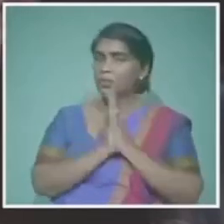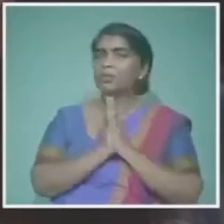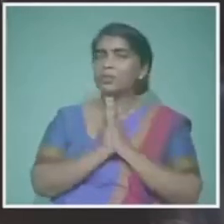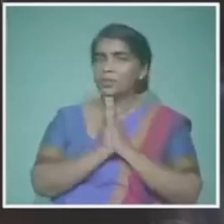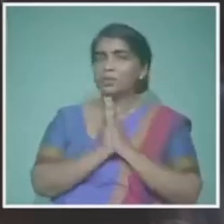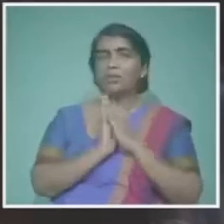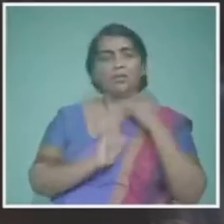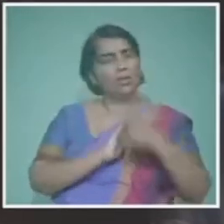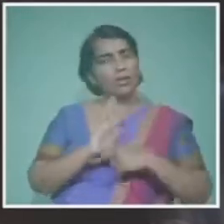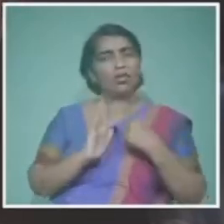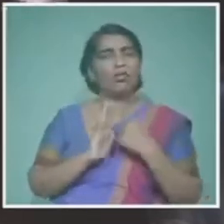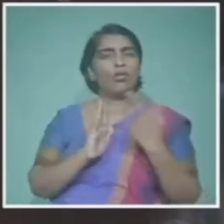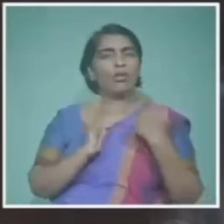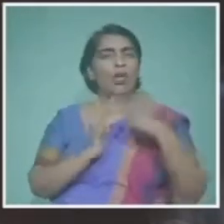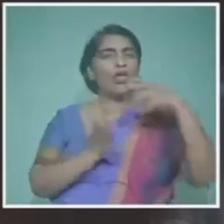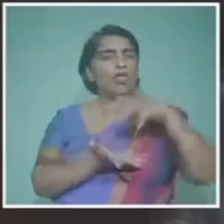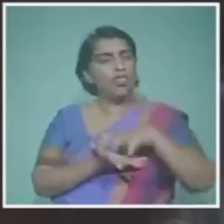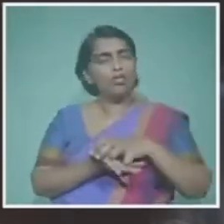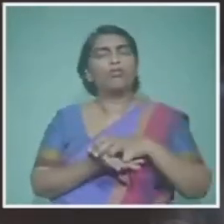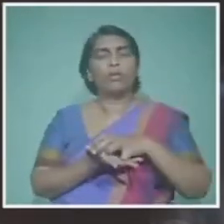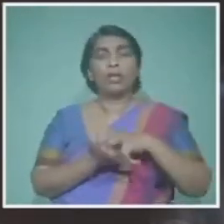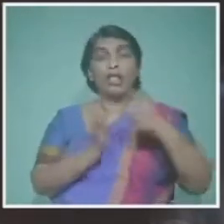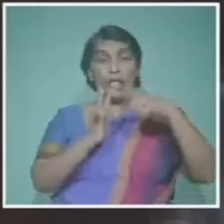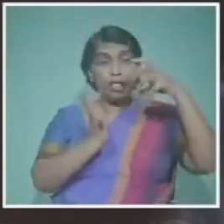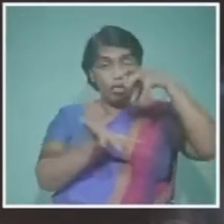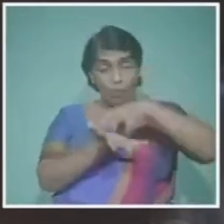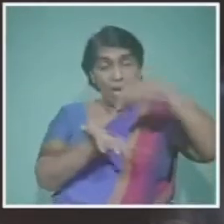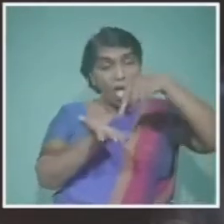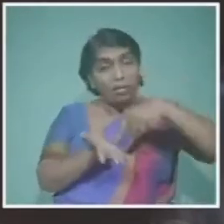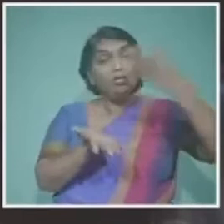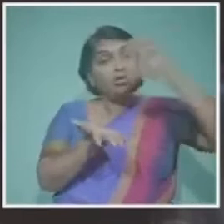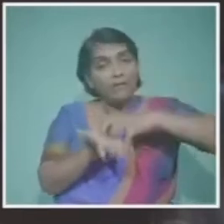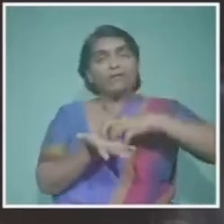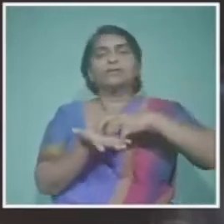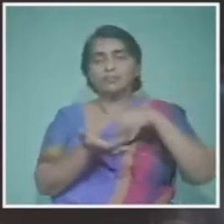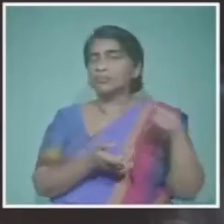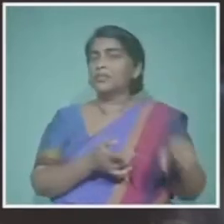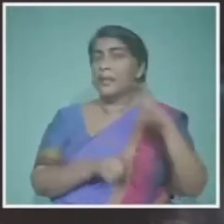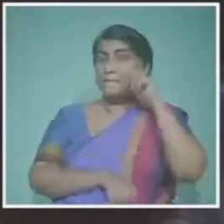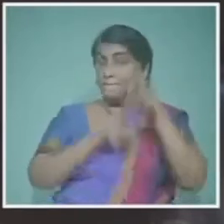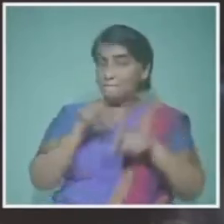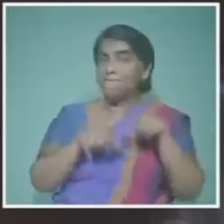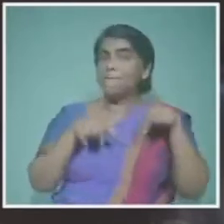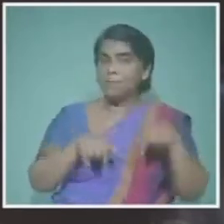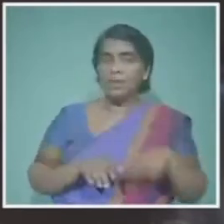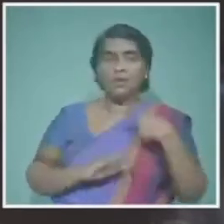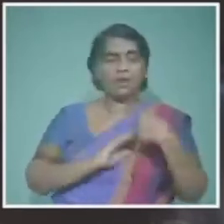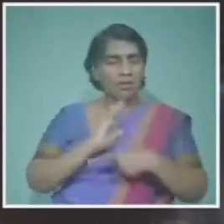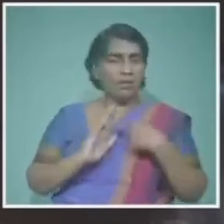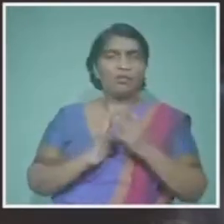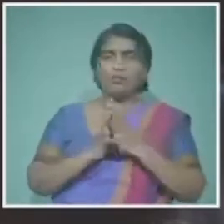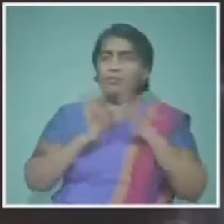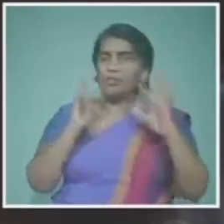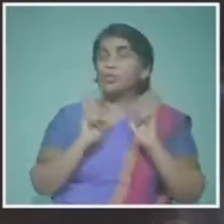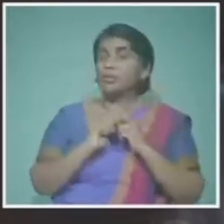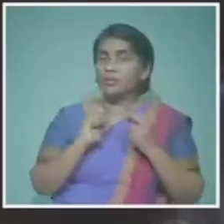Me, rapur rata ber. Dupat yang kena, dupat tahu dupat tiada. Ini saya meka, me janata, tamai, ada me rata, poverty ramai